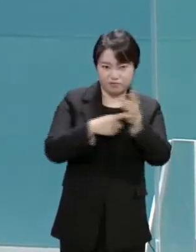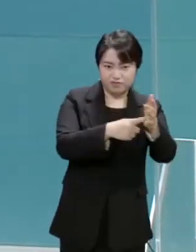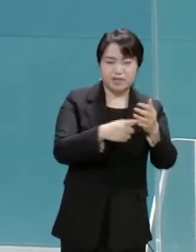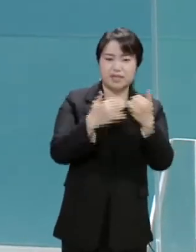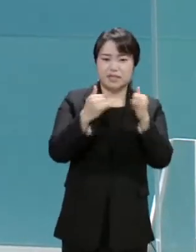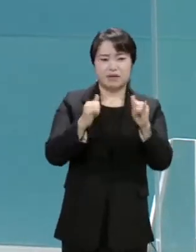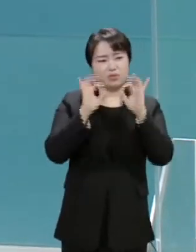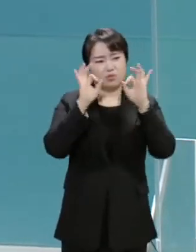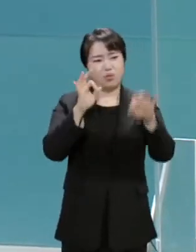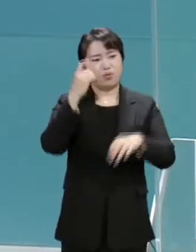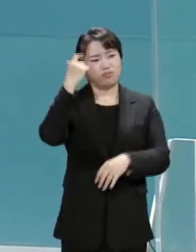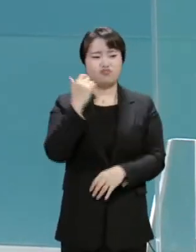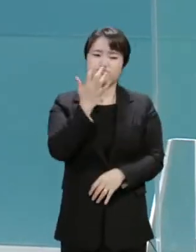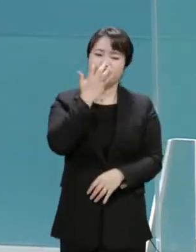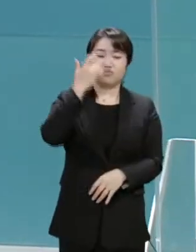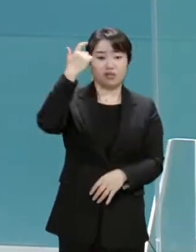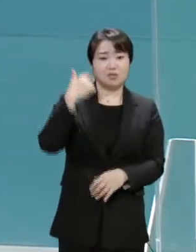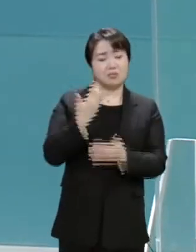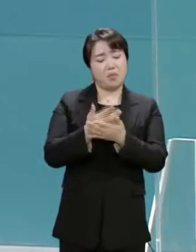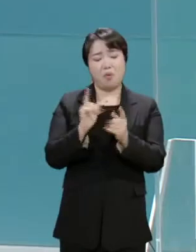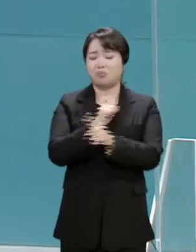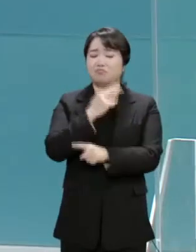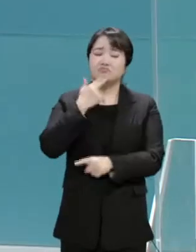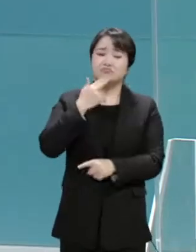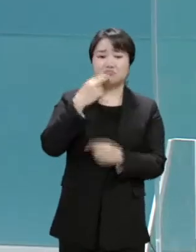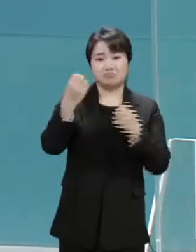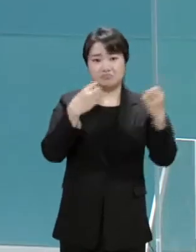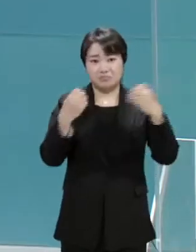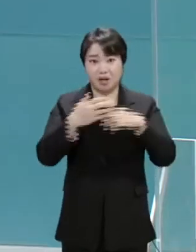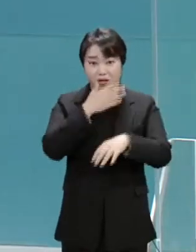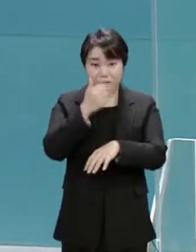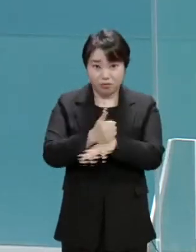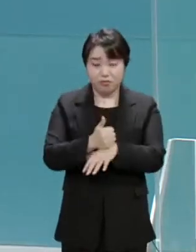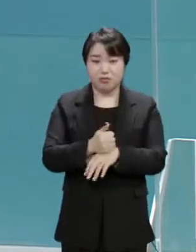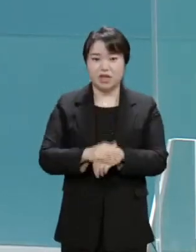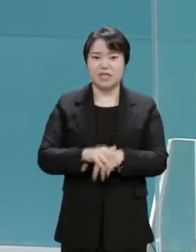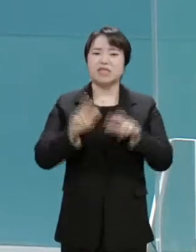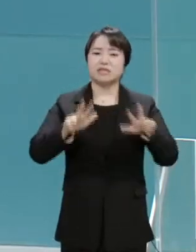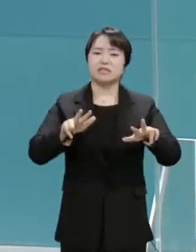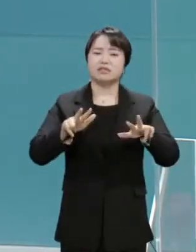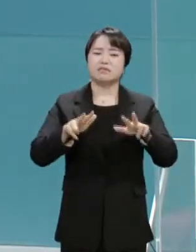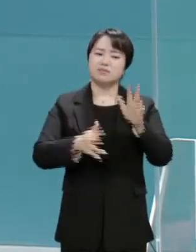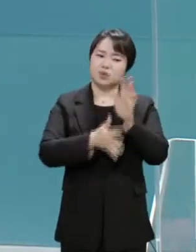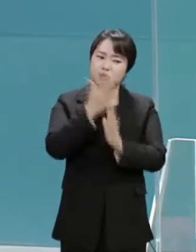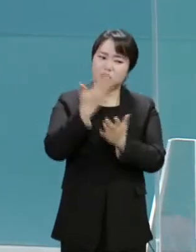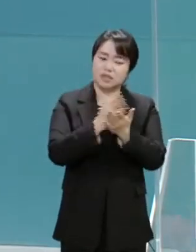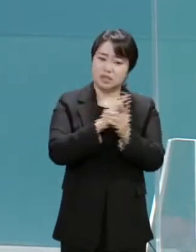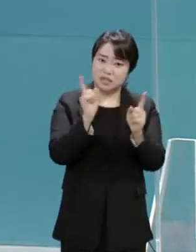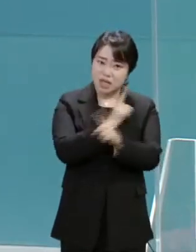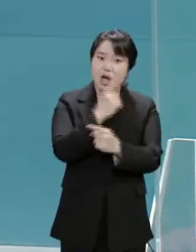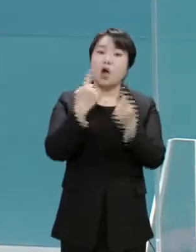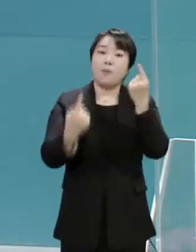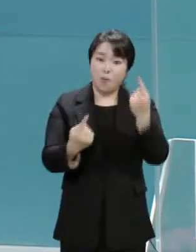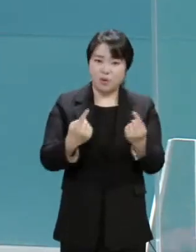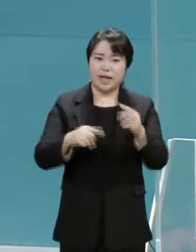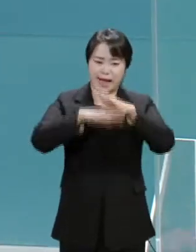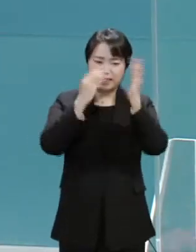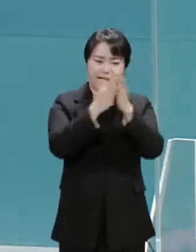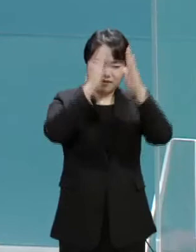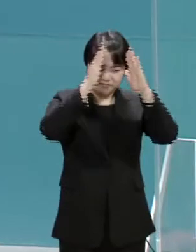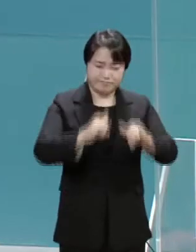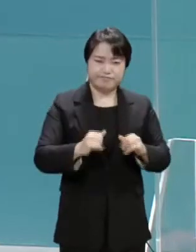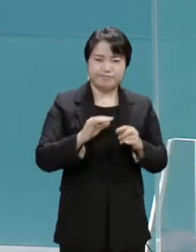좀 체감을 못하고 있다. 동네에 바뀐 것이 없다. 그렇기 때문에 오히려 지금의 도시재생보다는 공공재개발을 하는 것이 더 어떻겠냐는